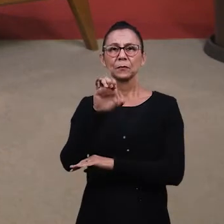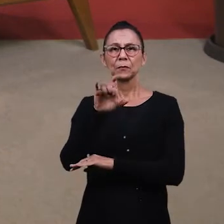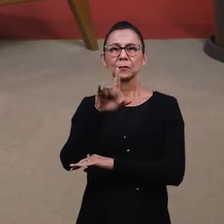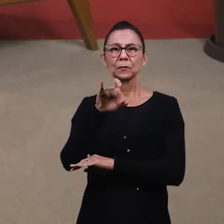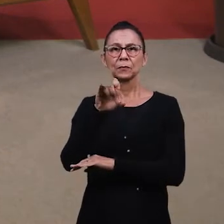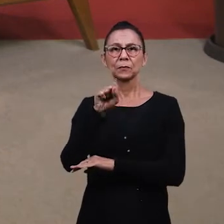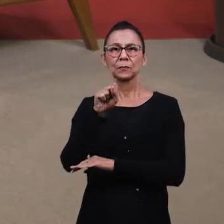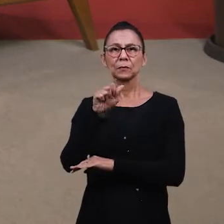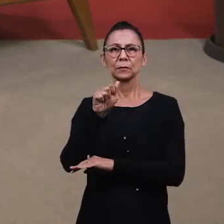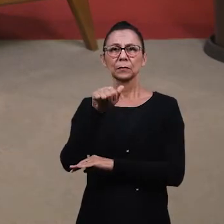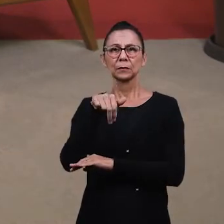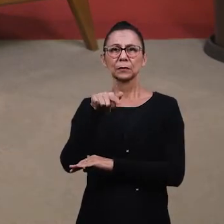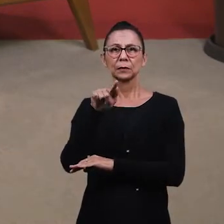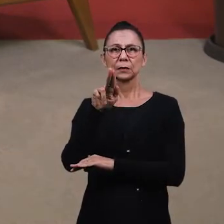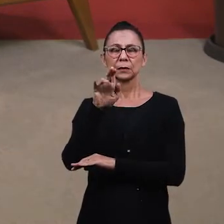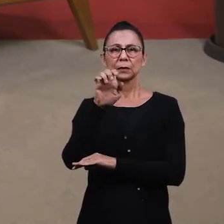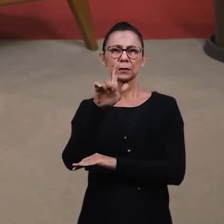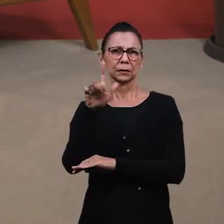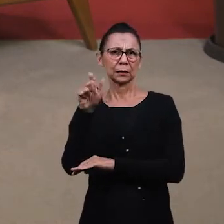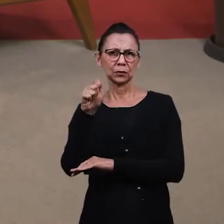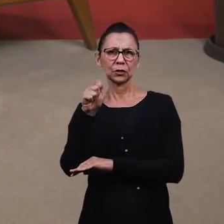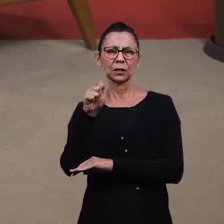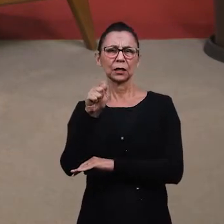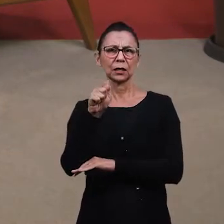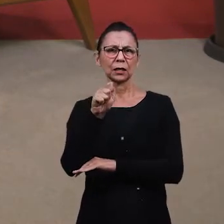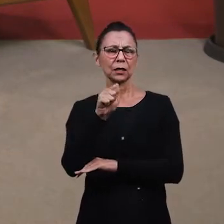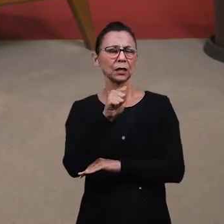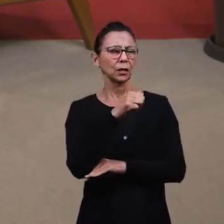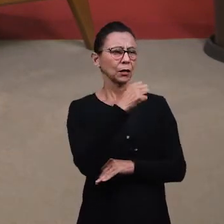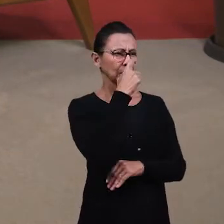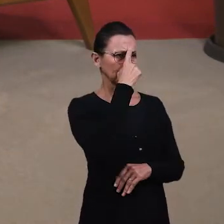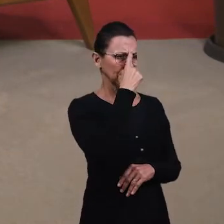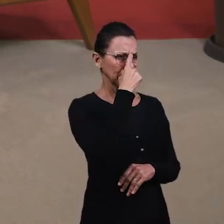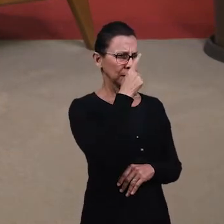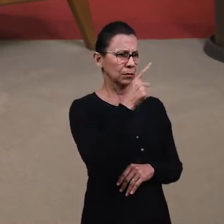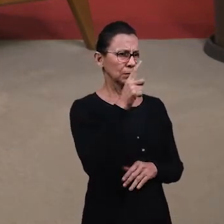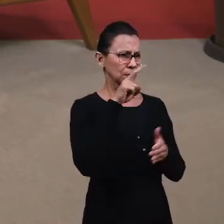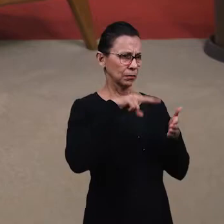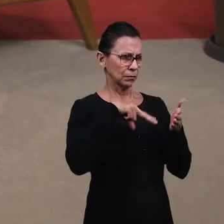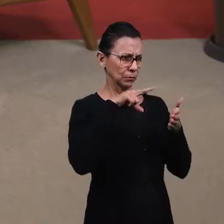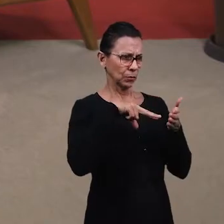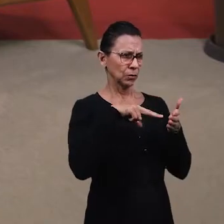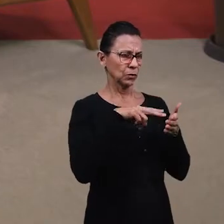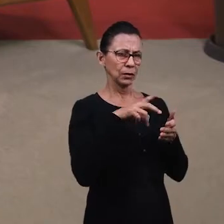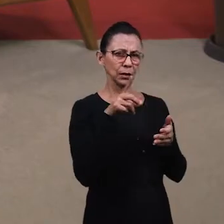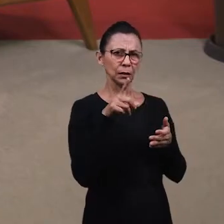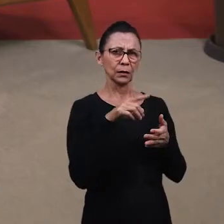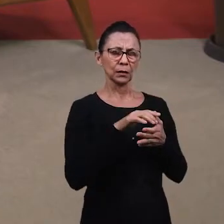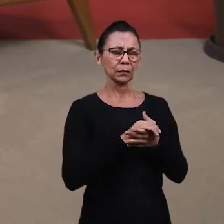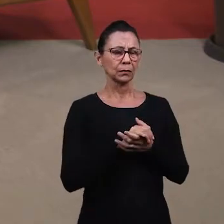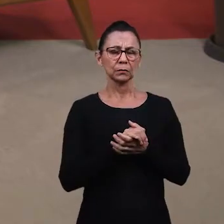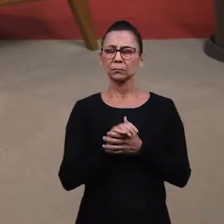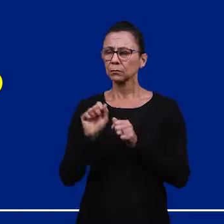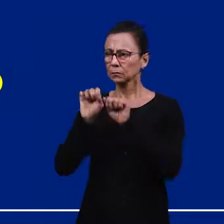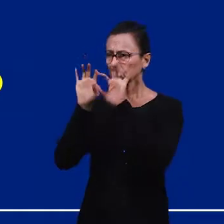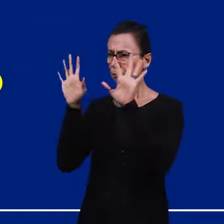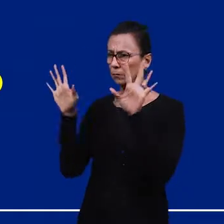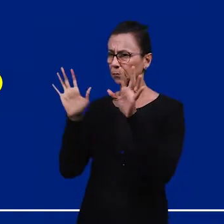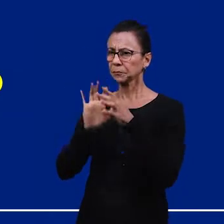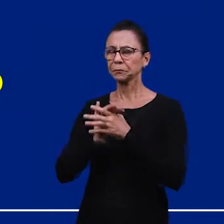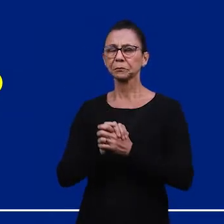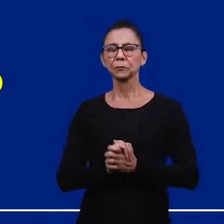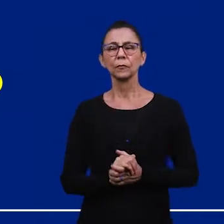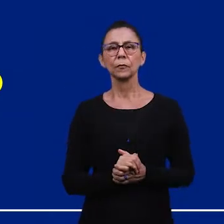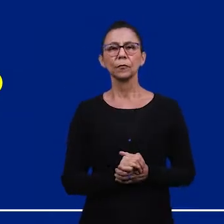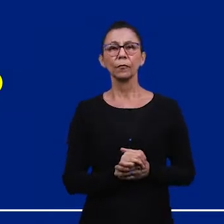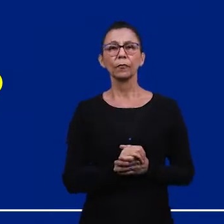Manaim avec les pasteurs Daniel Moreira et Sérgio Souza, nous allons assister ou voir ici un commentaire qui a été envoyé. Il a